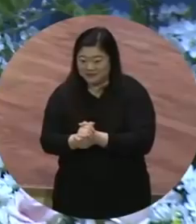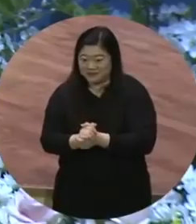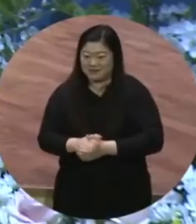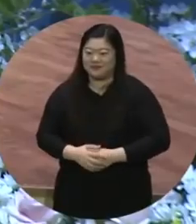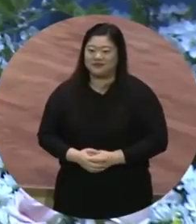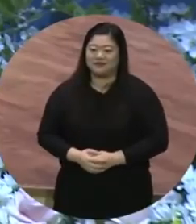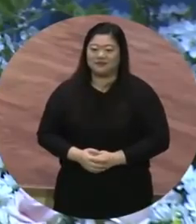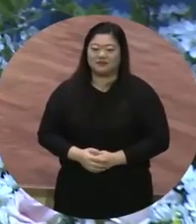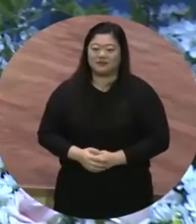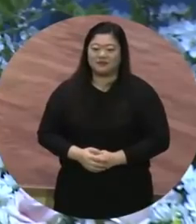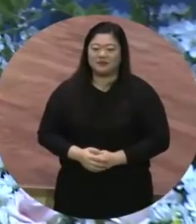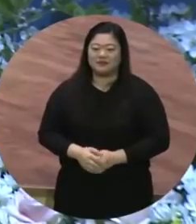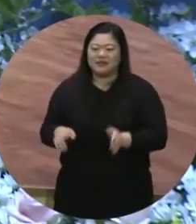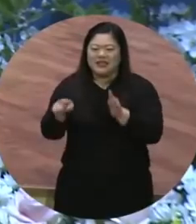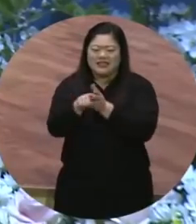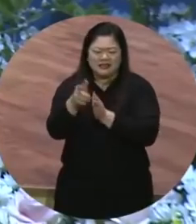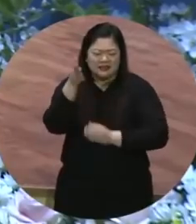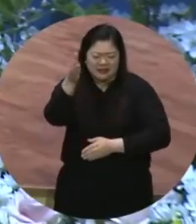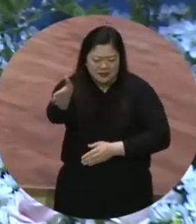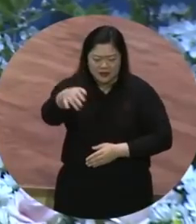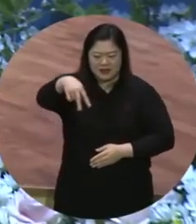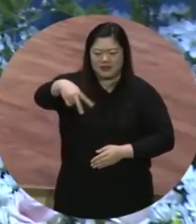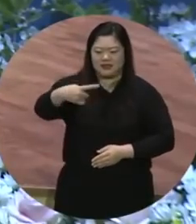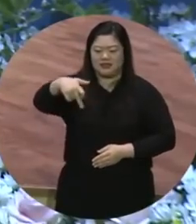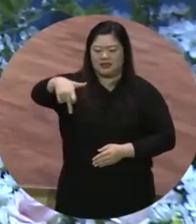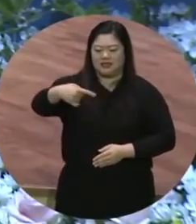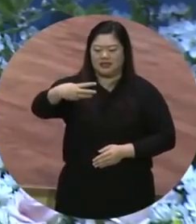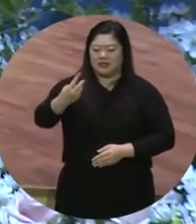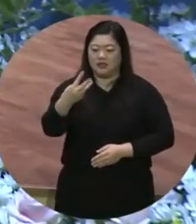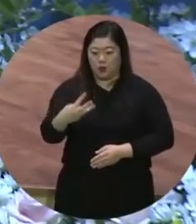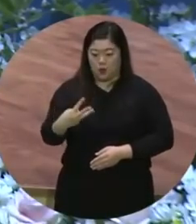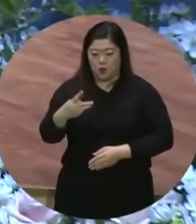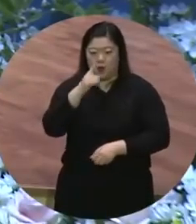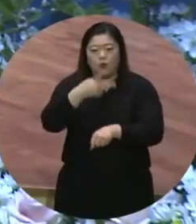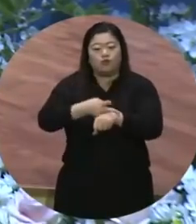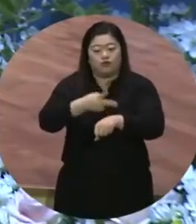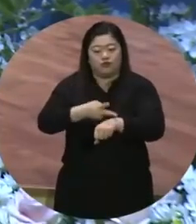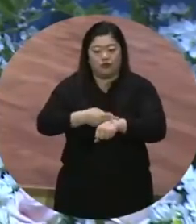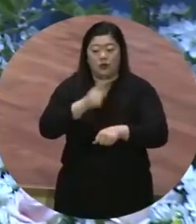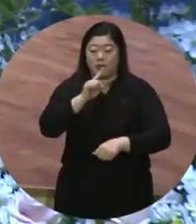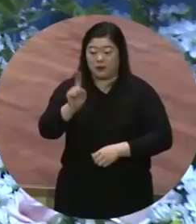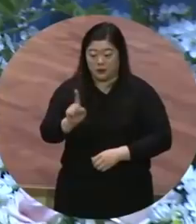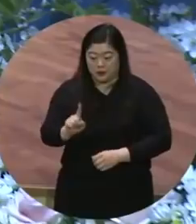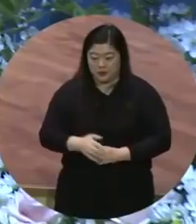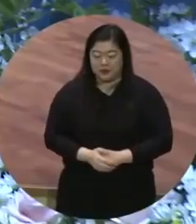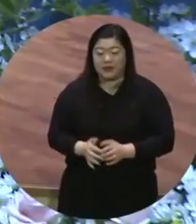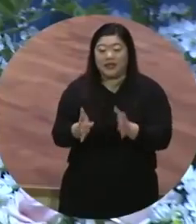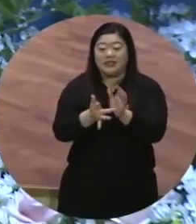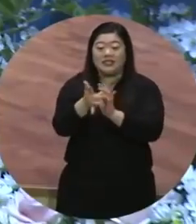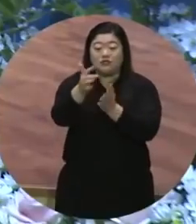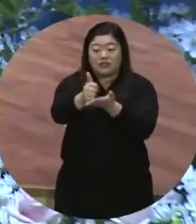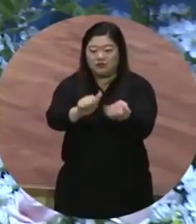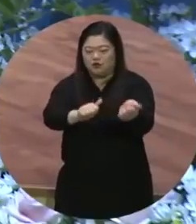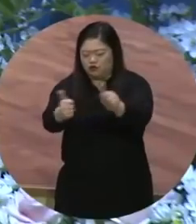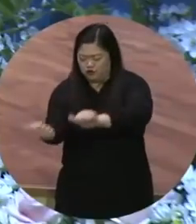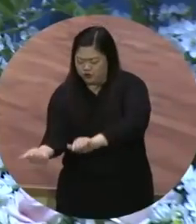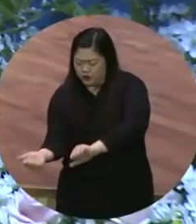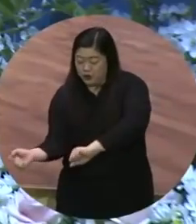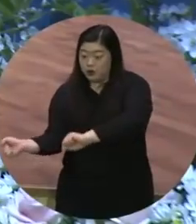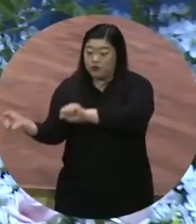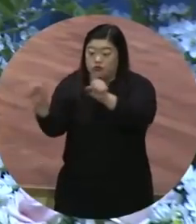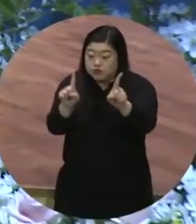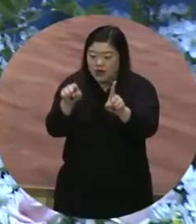개혁주의 신학자 스프롤 교수는 예수님의 이 부활이 기독교의